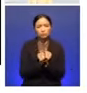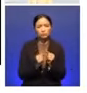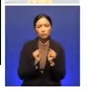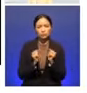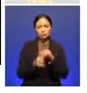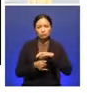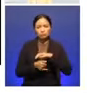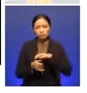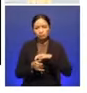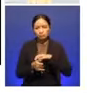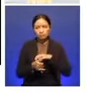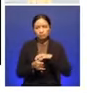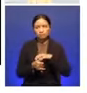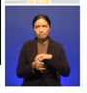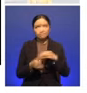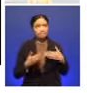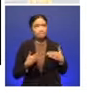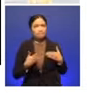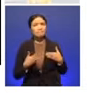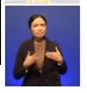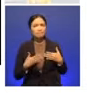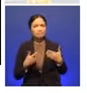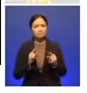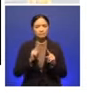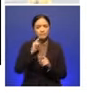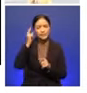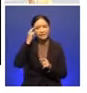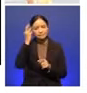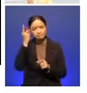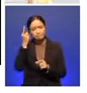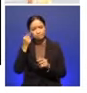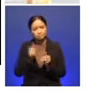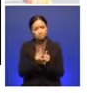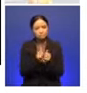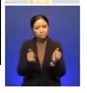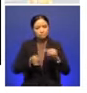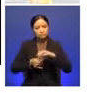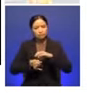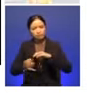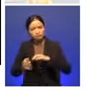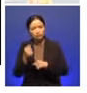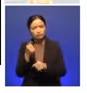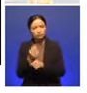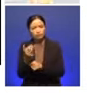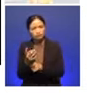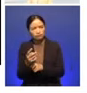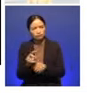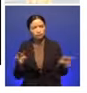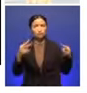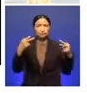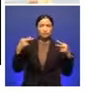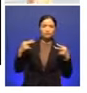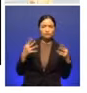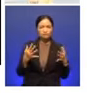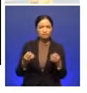จากเรือนจำเนี่ยถามว่าดีใจไหมเนี่ยจะบอกว่ามันก็กังวลนะจะทำอะไรเริ่มต้นยังไงนะคะออกไปแล้วคนจะมองเรายังไ